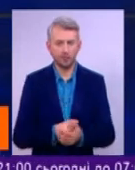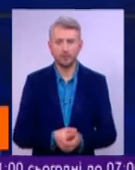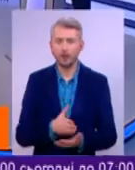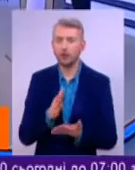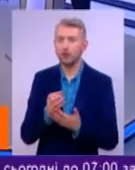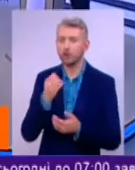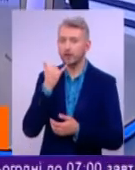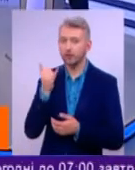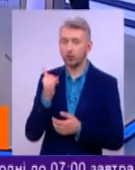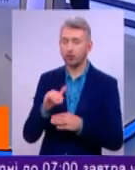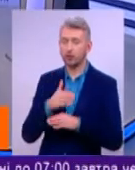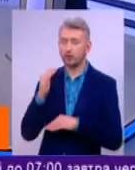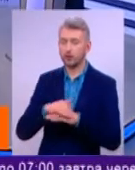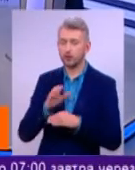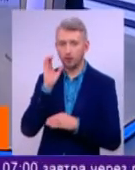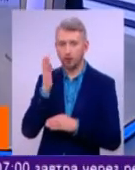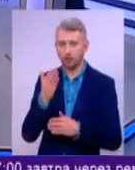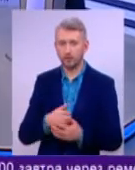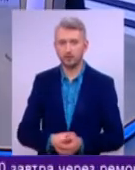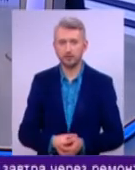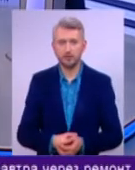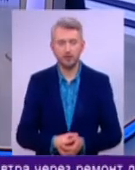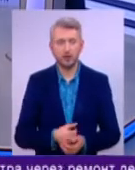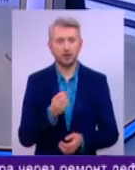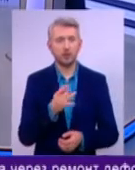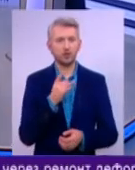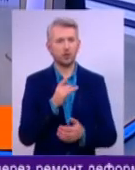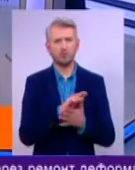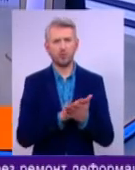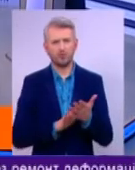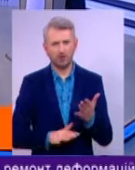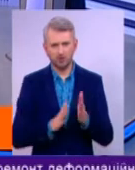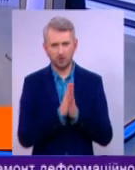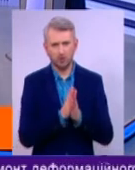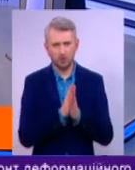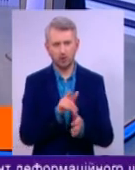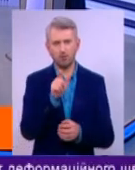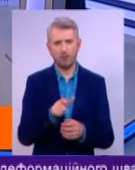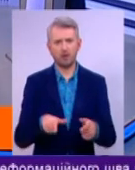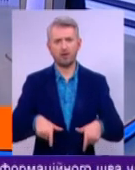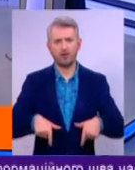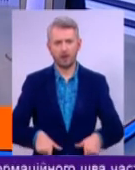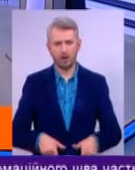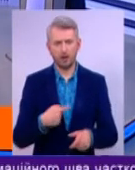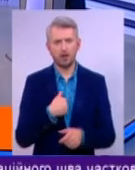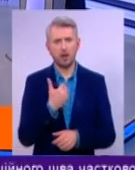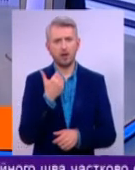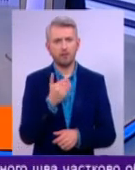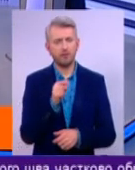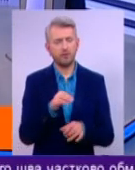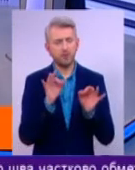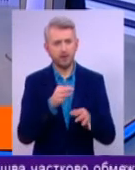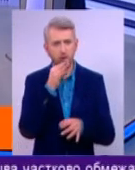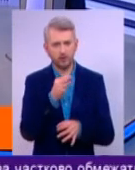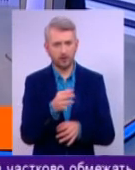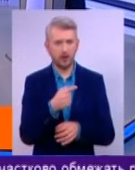ще дзвіночок у нас телефону. Доброго вечора, слухаємо вас. І ще раз пробачення у вас прошу. Пане генерал, я вам, ви правильно